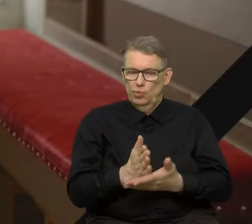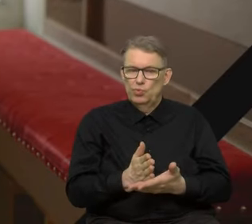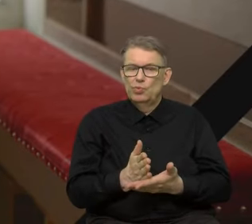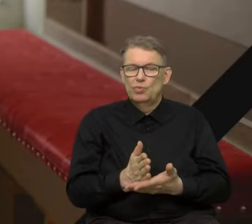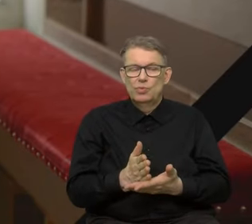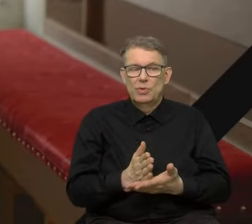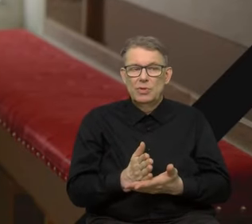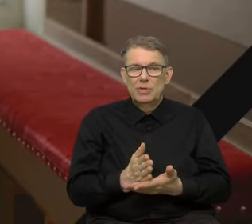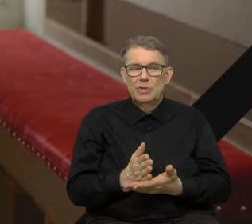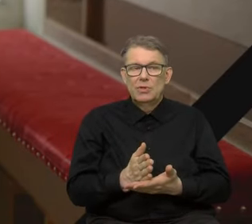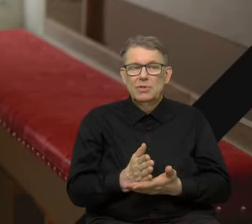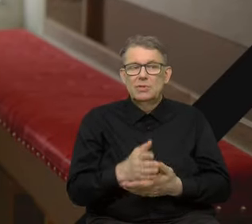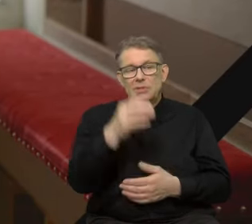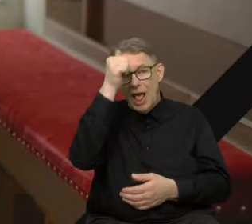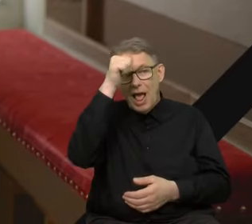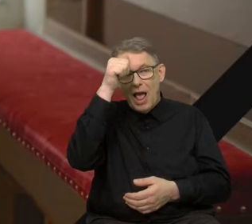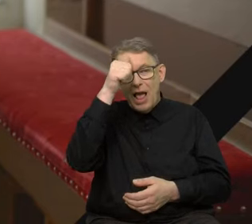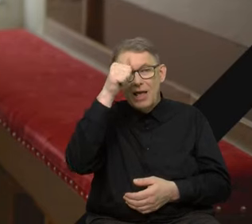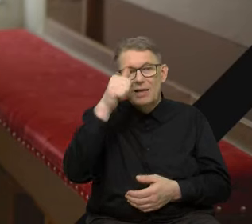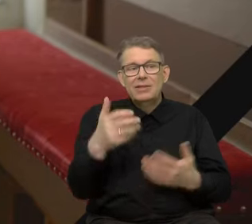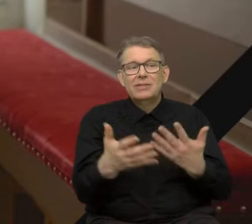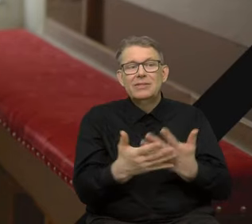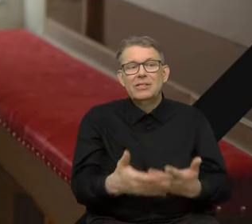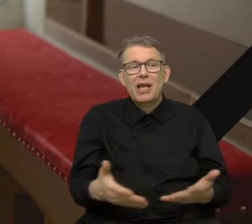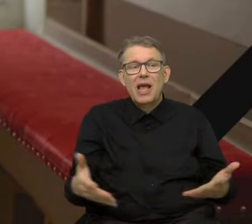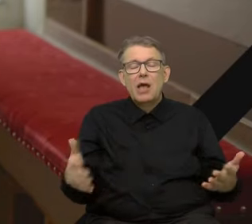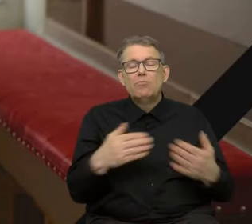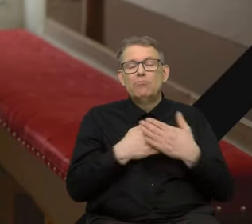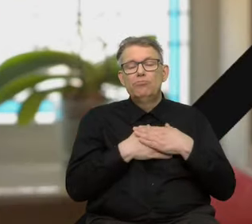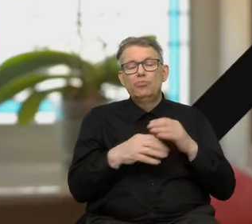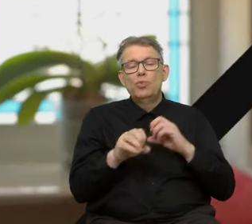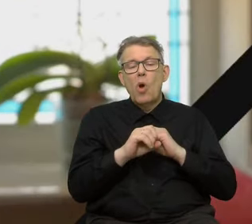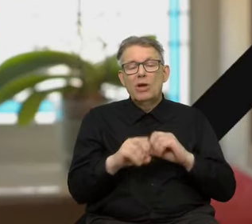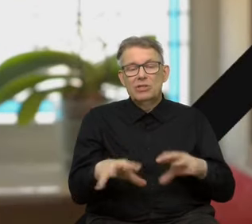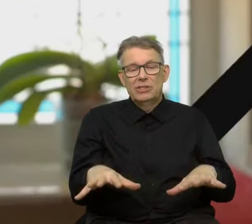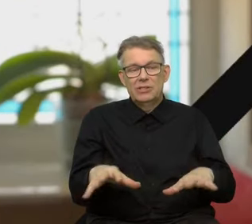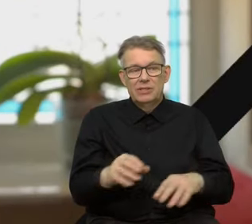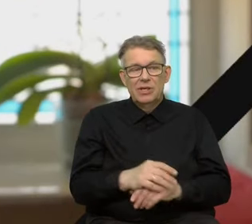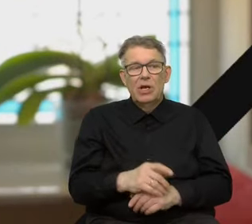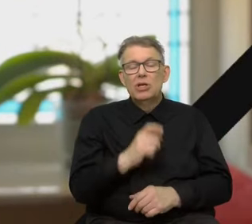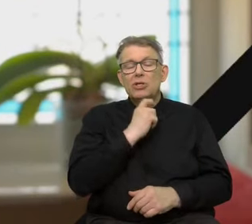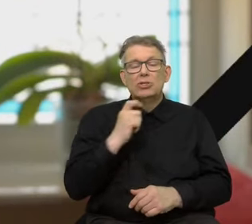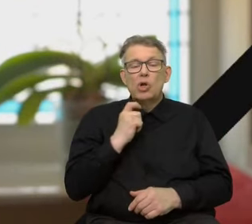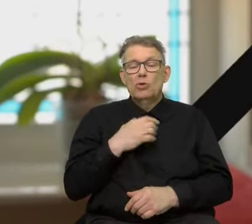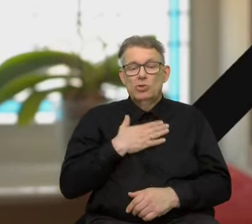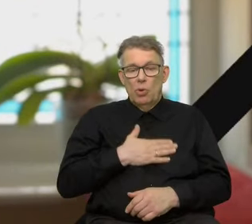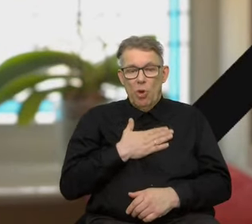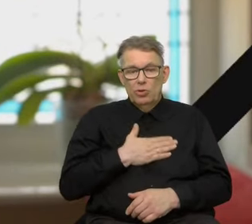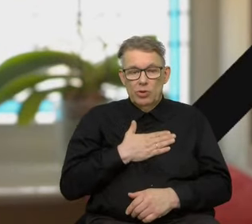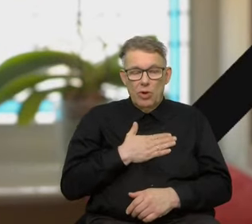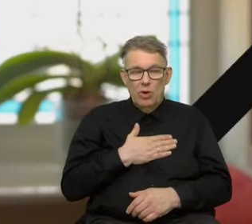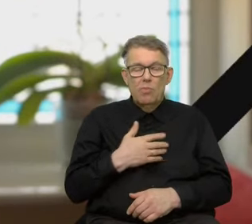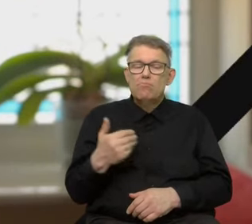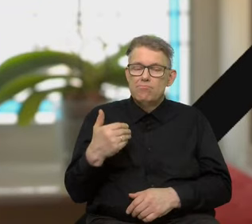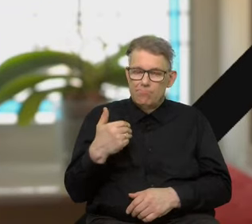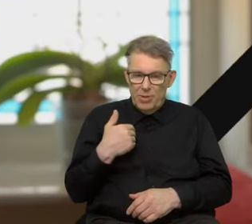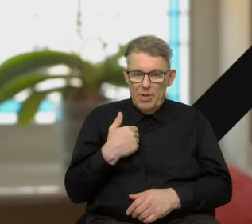zasługiwała na nazwę Ziemi Miłosierdzia. Ksiądz Michał Sobotczko